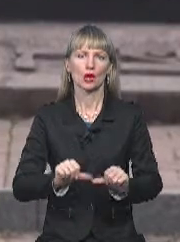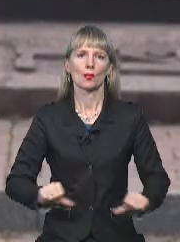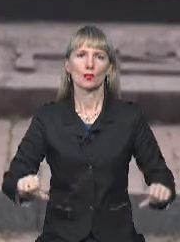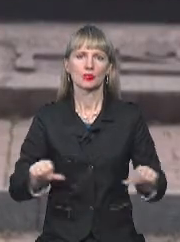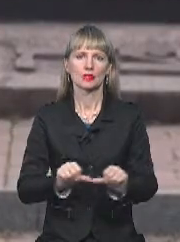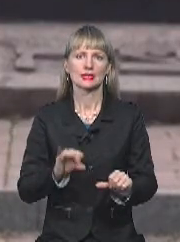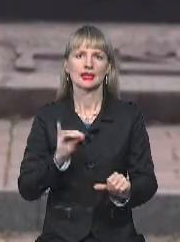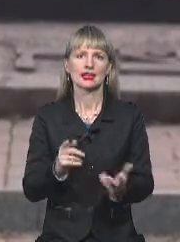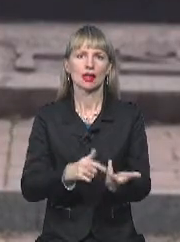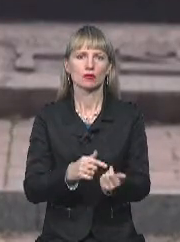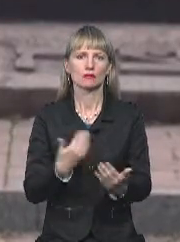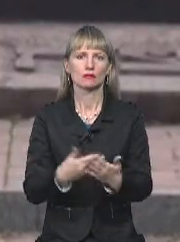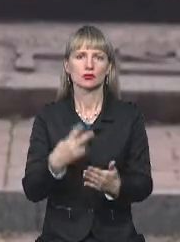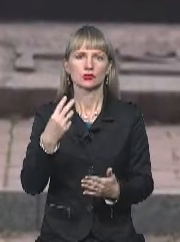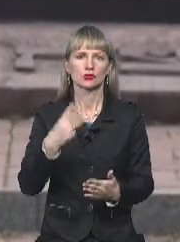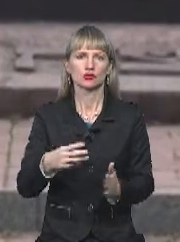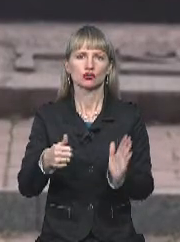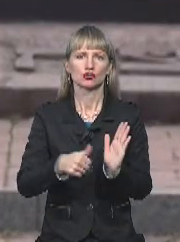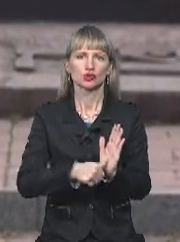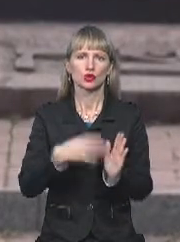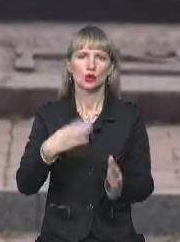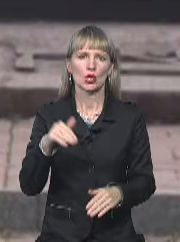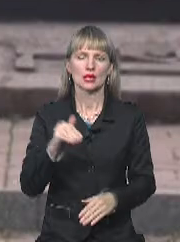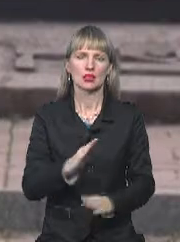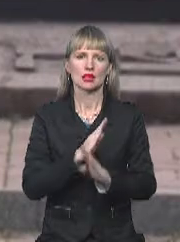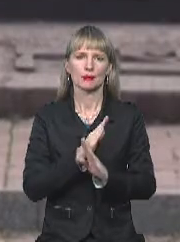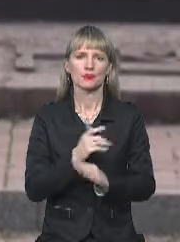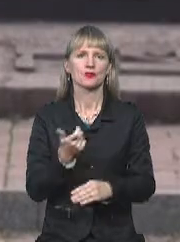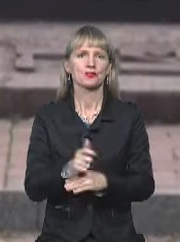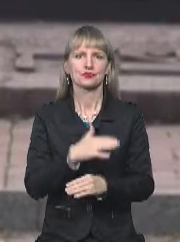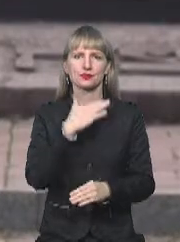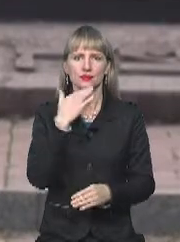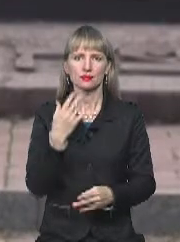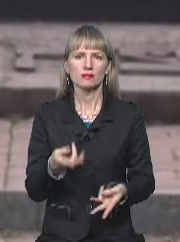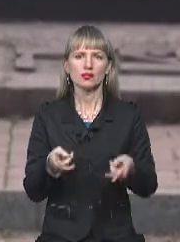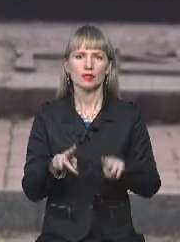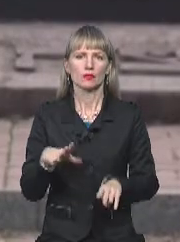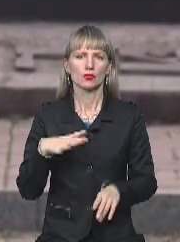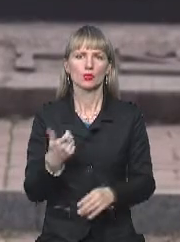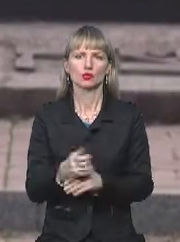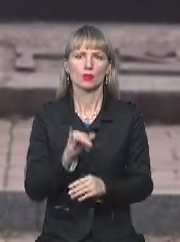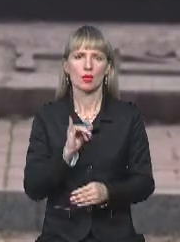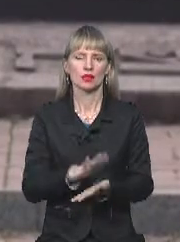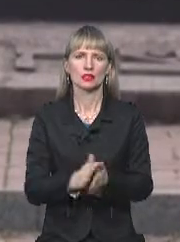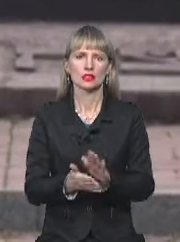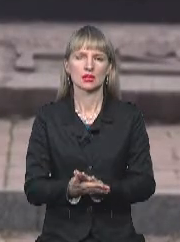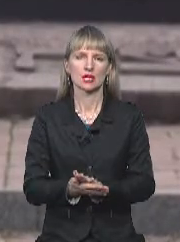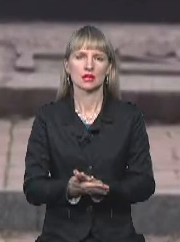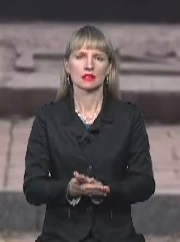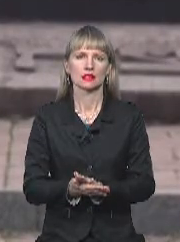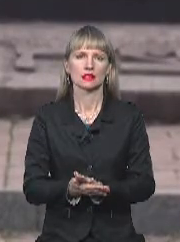і нарахували приблизно 36-40 тисяч загиблих. Але дуже багато залишків були в дуже поганому стані, щоб